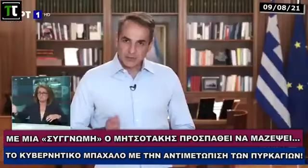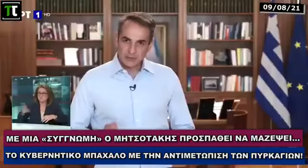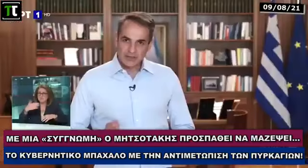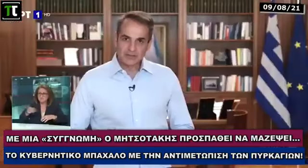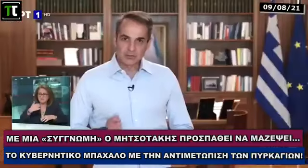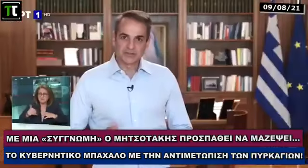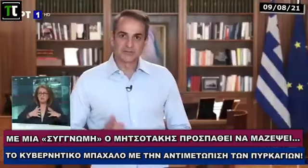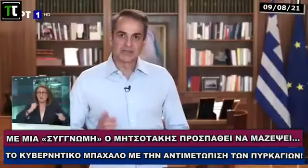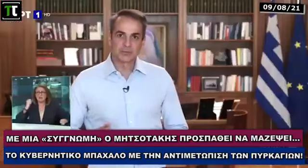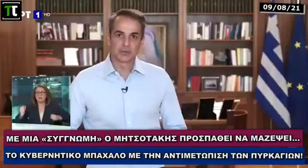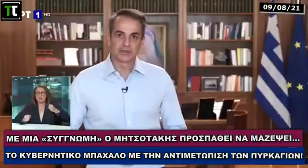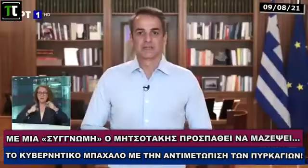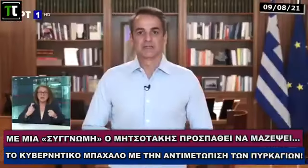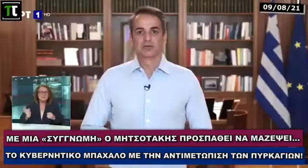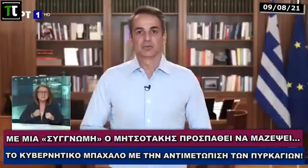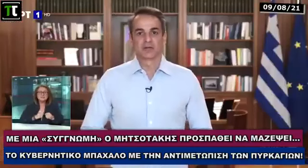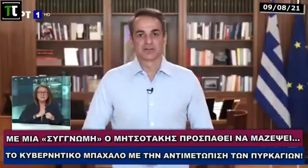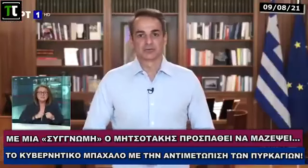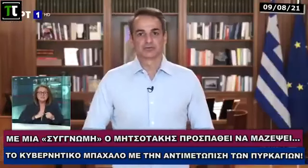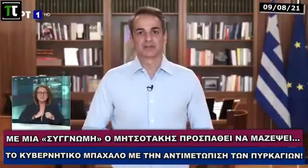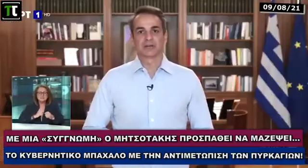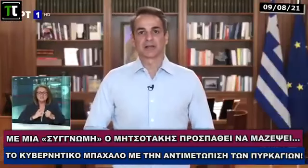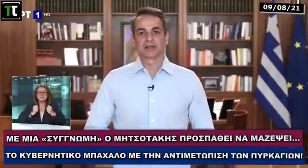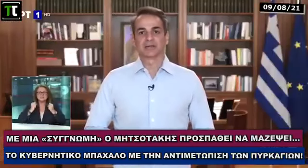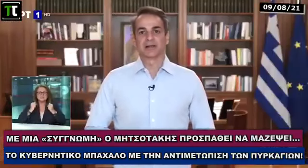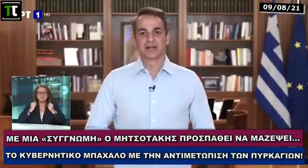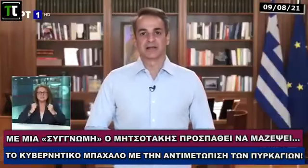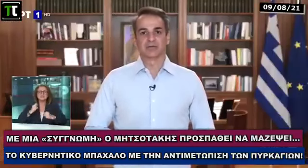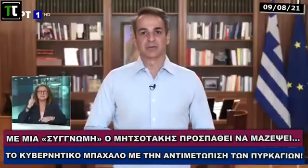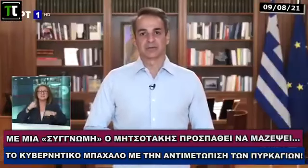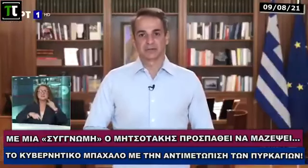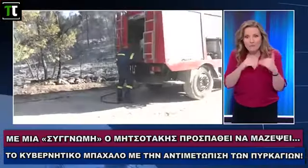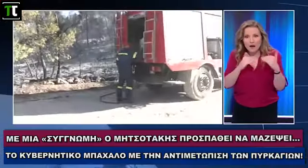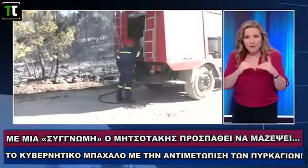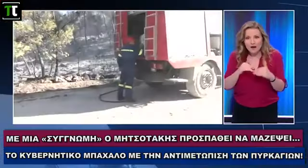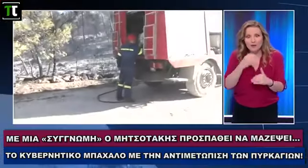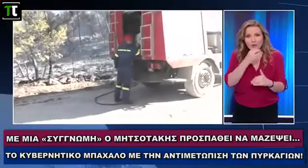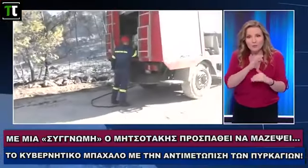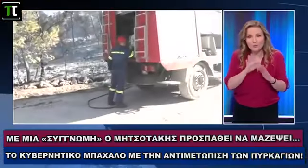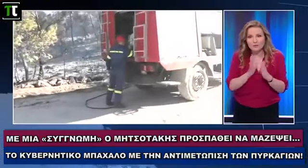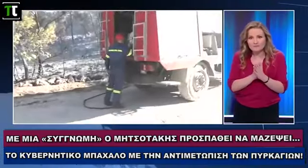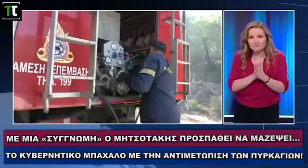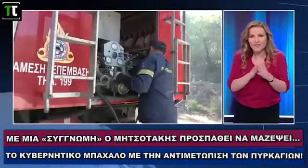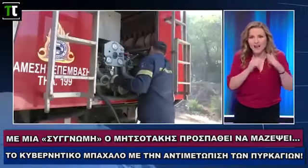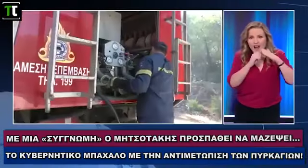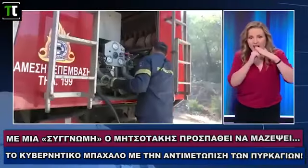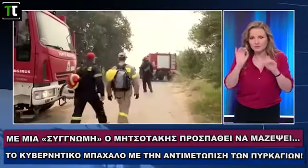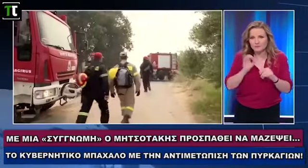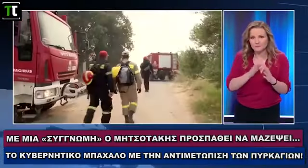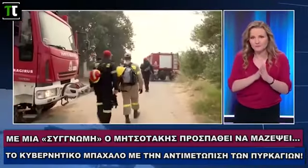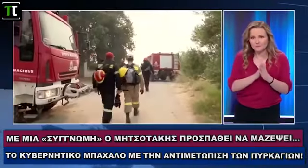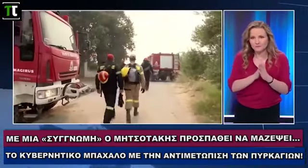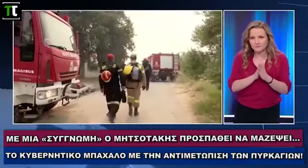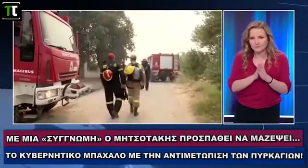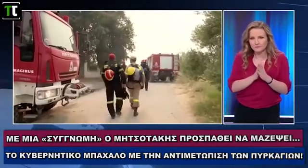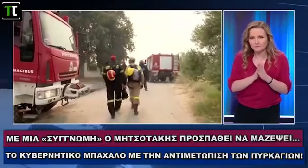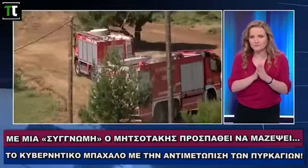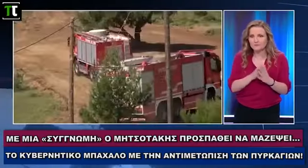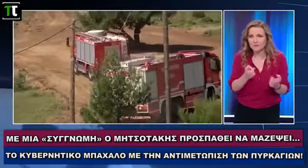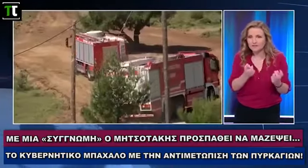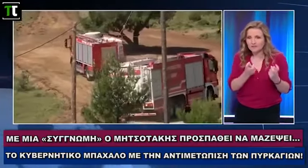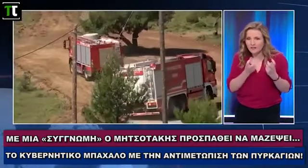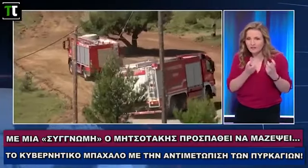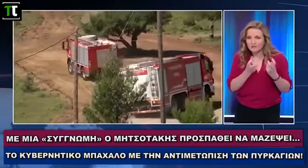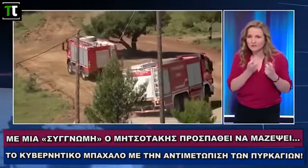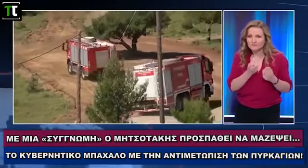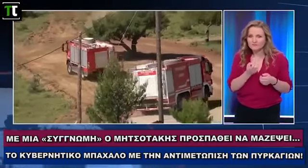μέσο. Ακόμα και την οργισμένη απορία εκείνων που αναζητούσαν για παράδειγμα εν αέρια βοήθεια. Παροπλάνο τίποτα. Μηδέν. Μα αφήσανε να